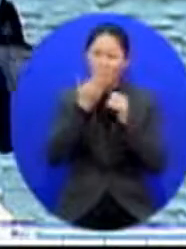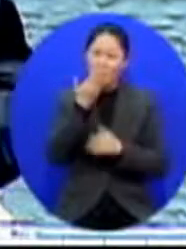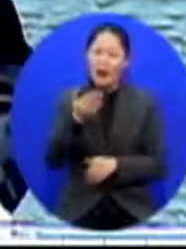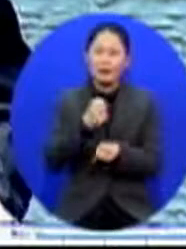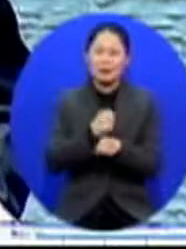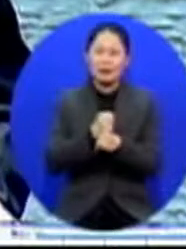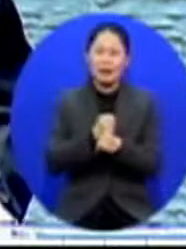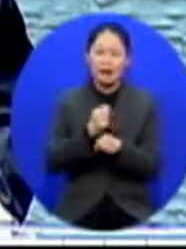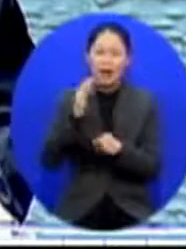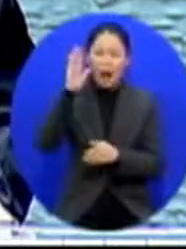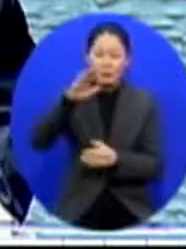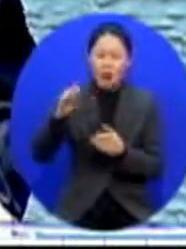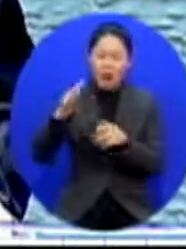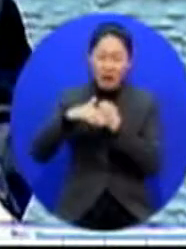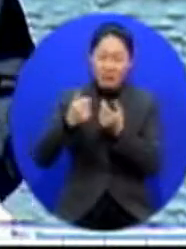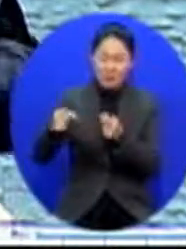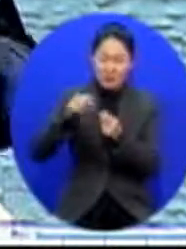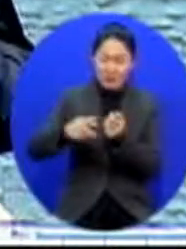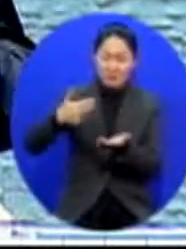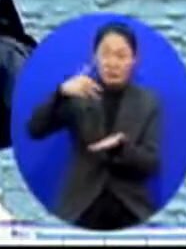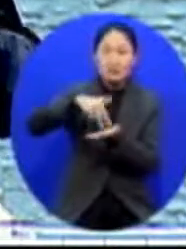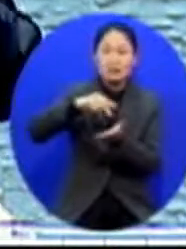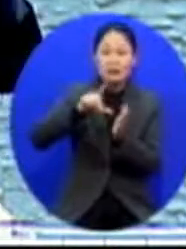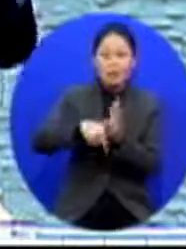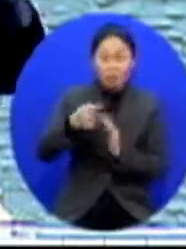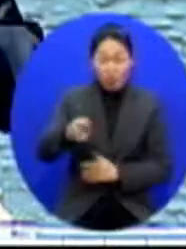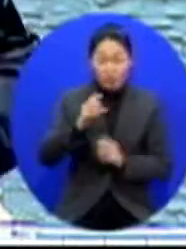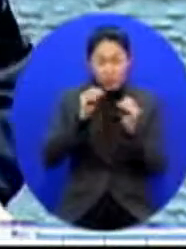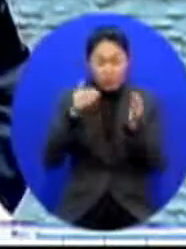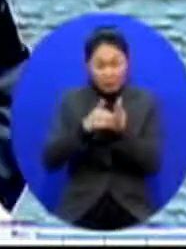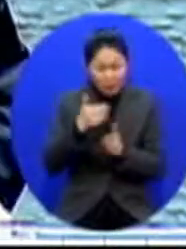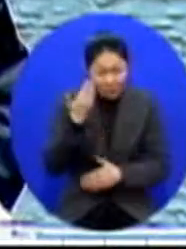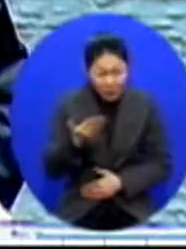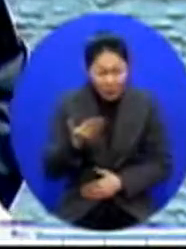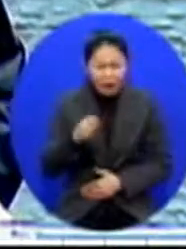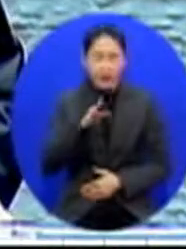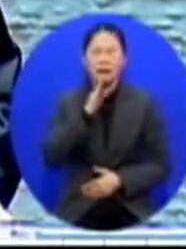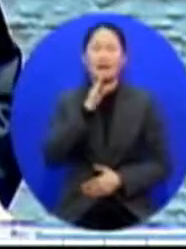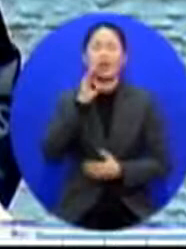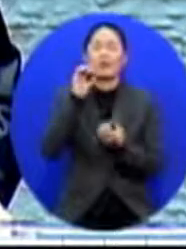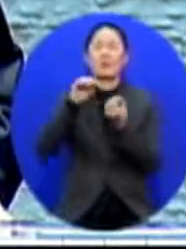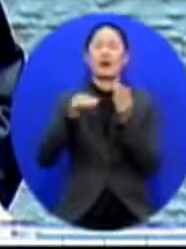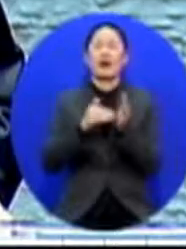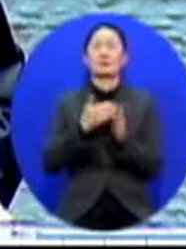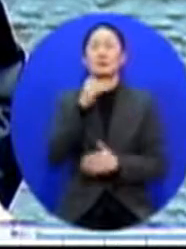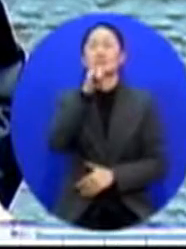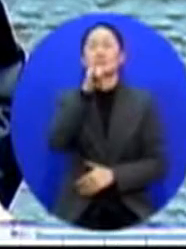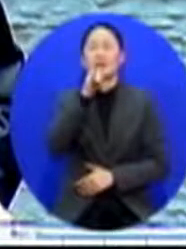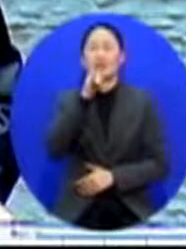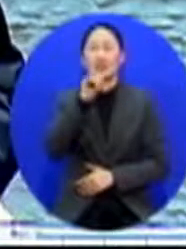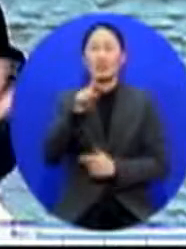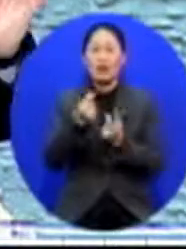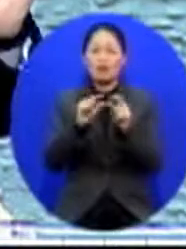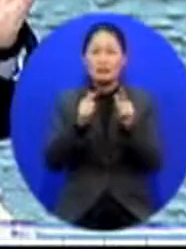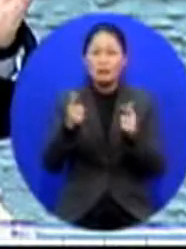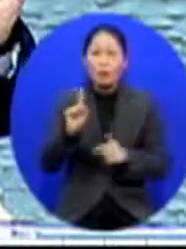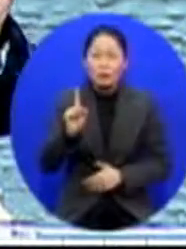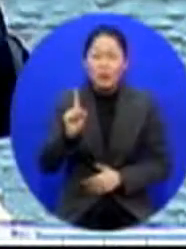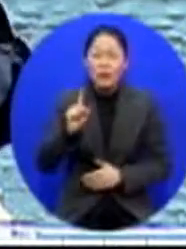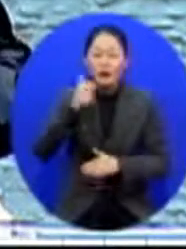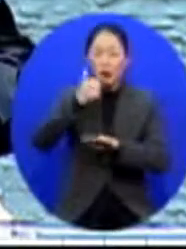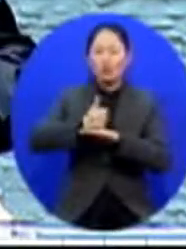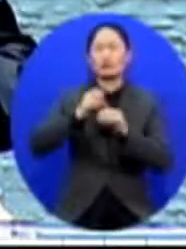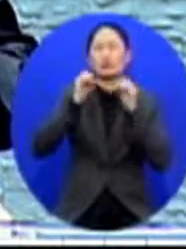더 전도대 했느냐 예 했습니다 이렇게 나와요 그렇지 않은 분들은 어떻게 되요 결국 전도